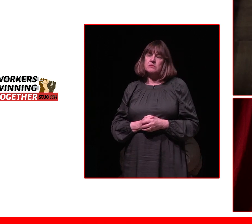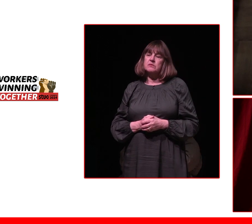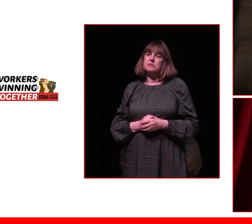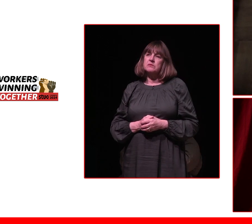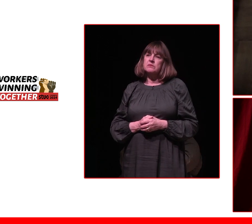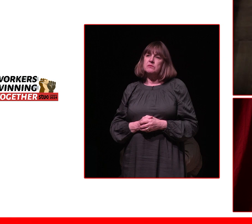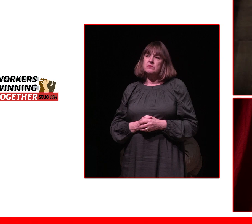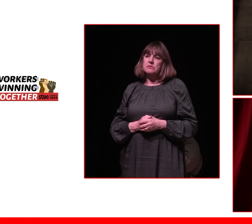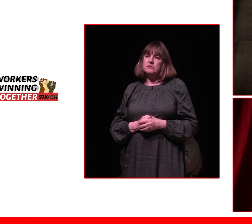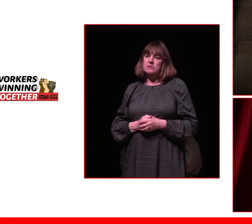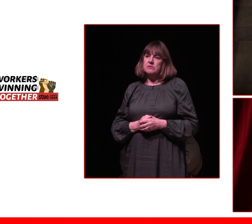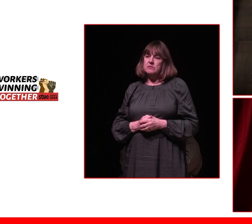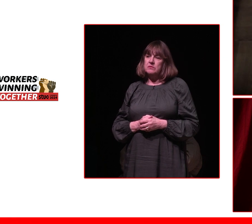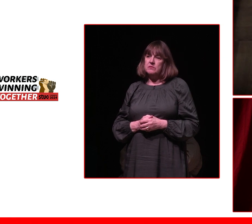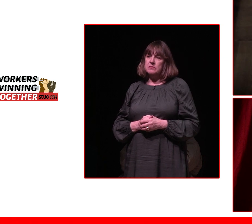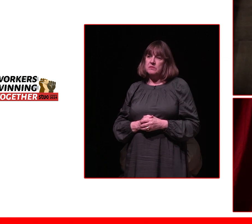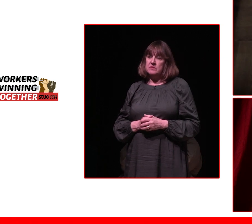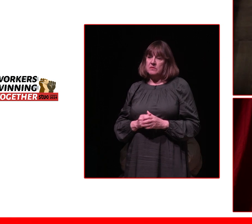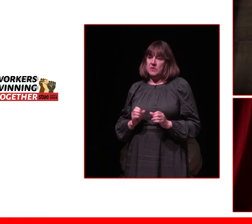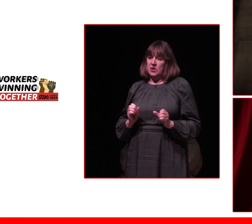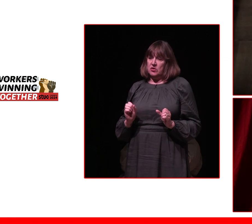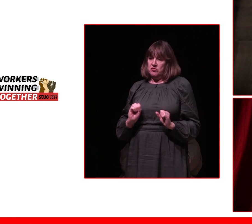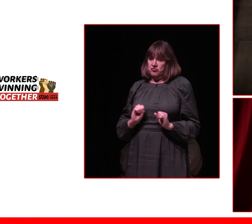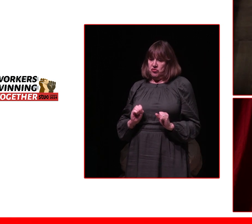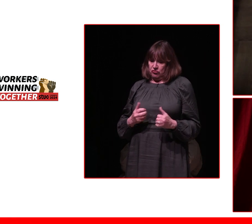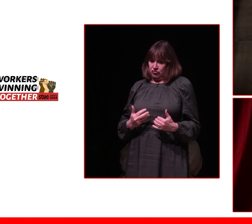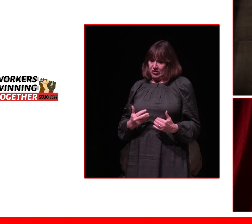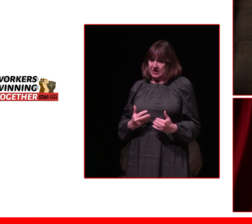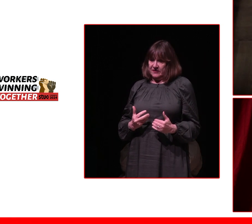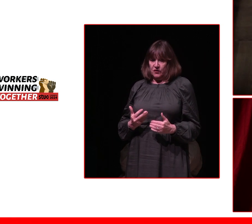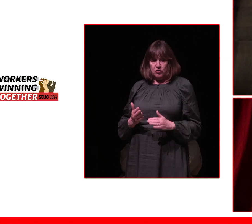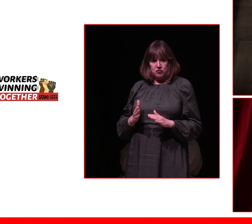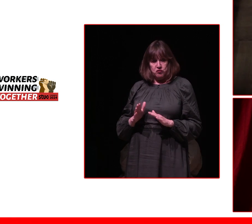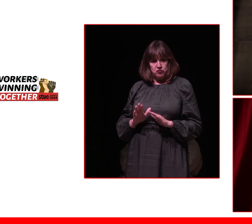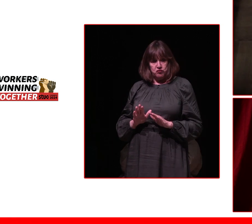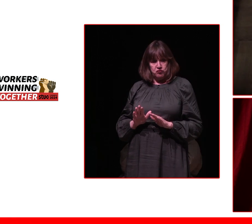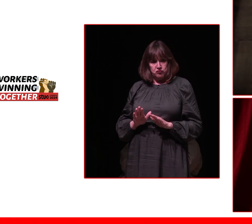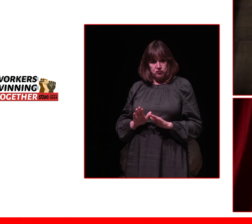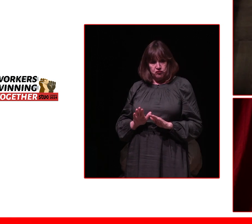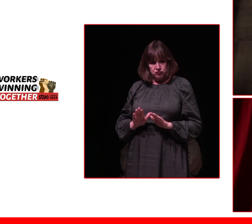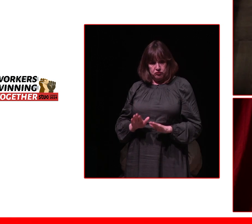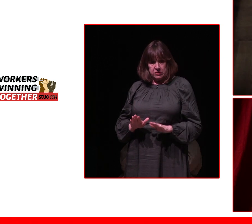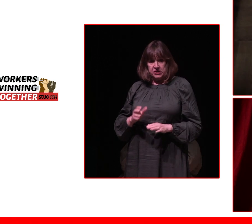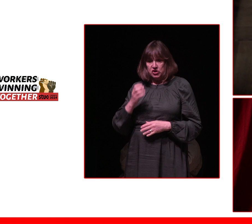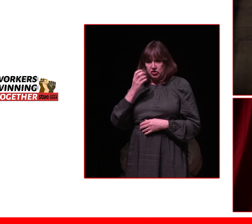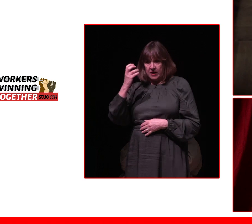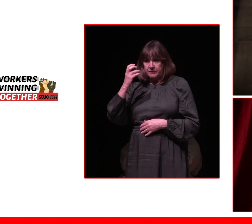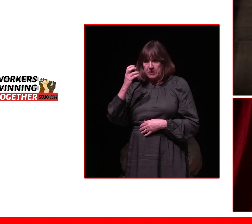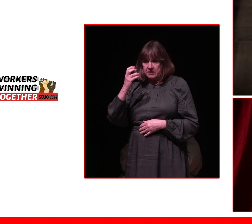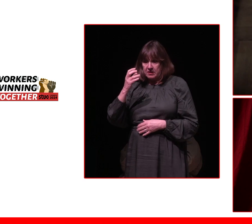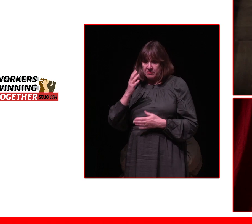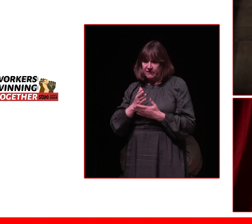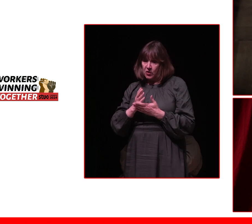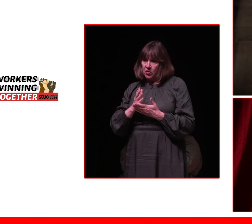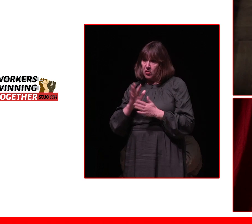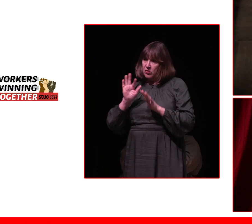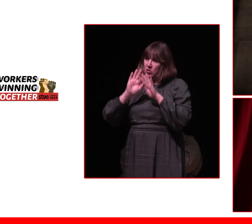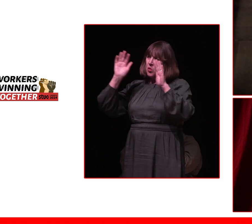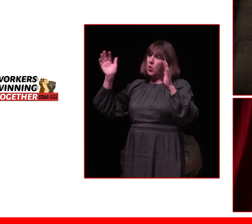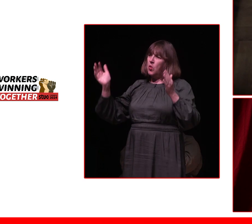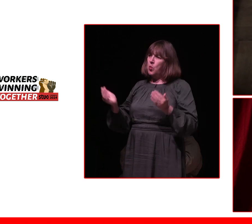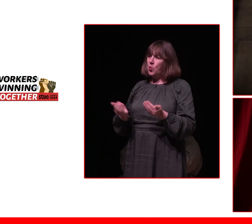غزة وعلى على شعبنا وأهلنا. Not just for the British government, but for the whole world